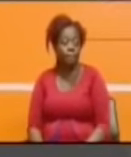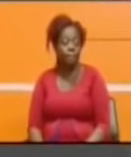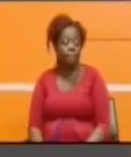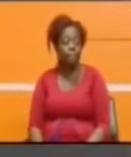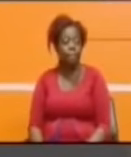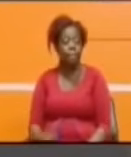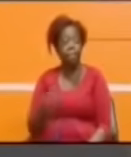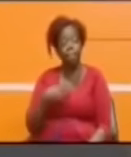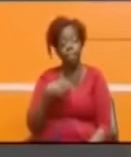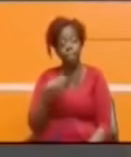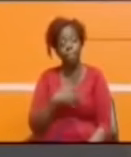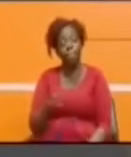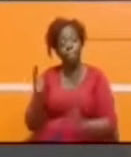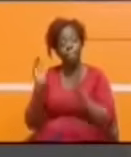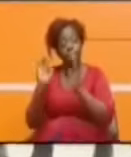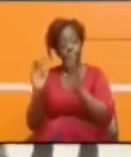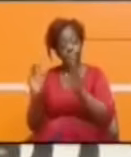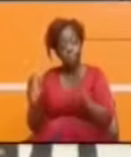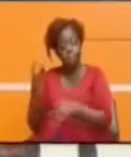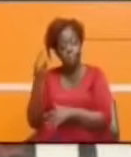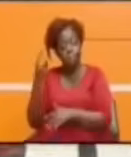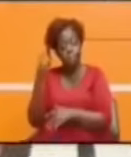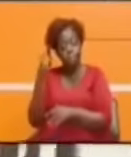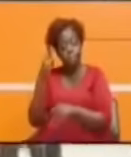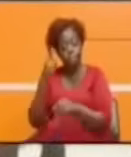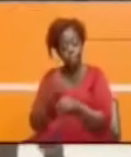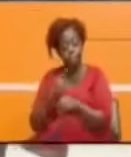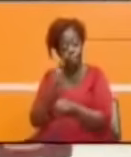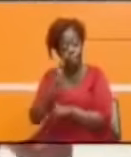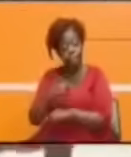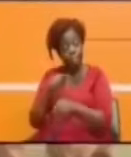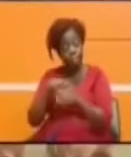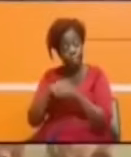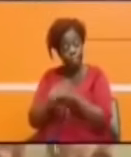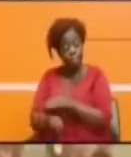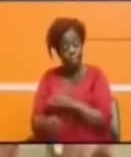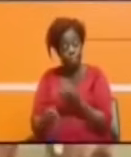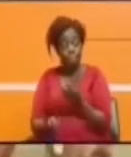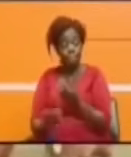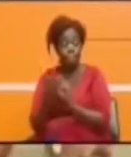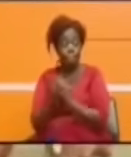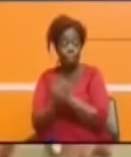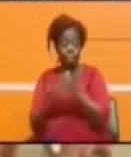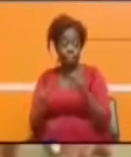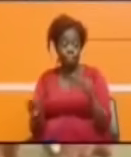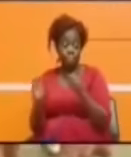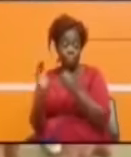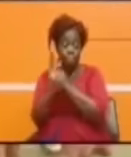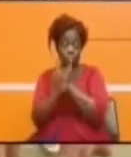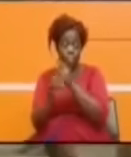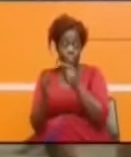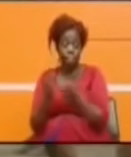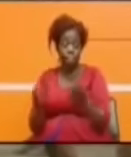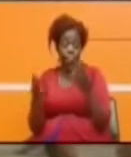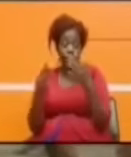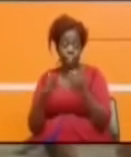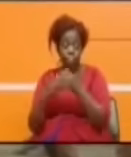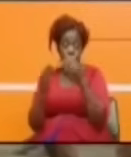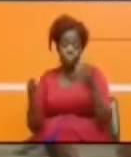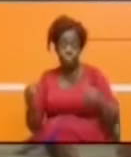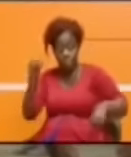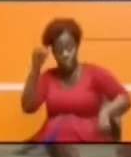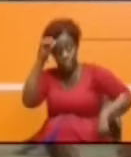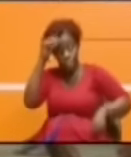Eggye lya UPDF lijaguza olunaku lwe lyesogga ensiko okununula eggwanga lino okuva mu mikono gy'abakulembeze abaali